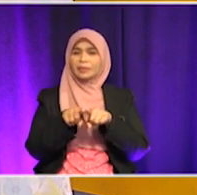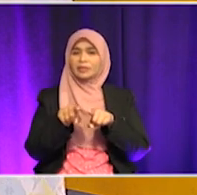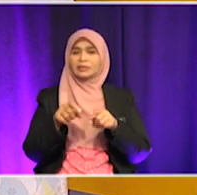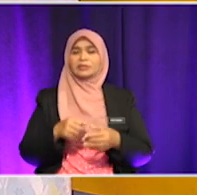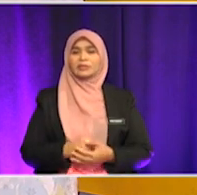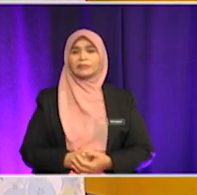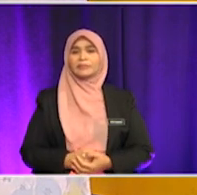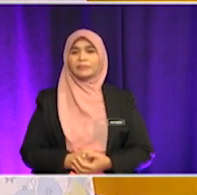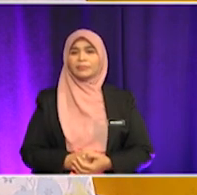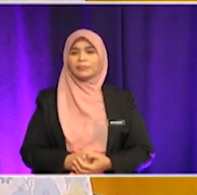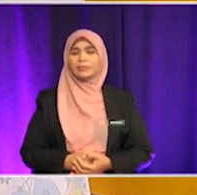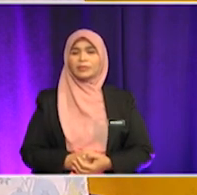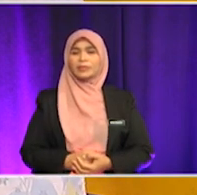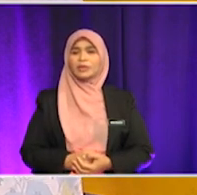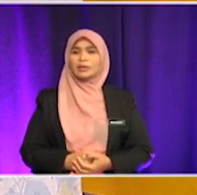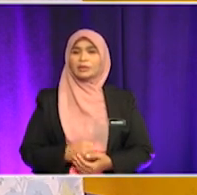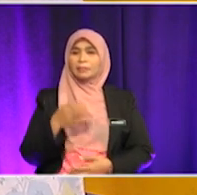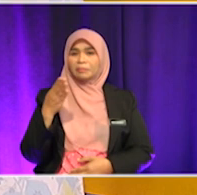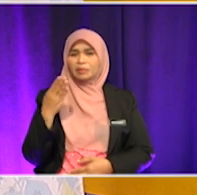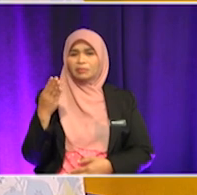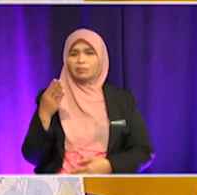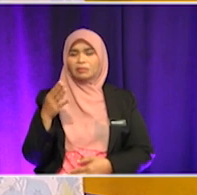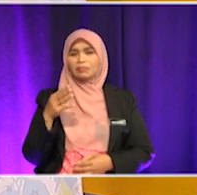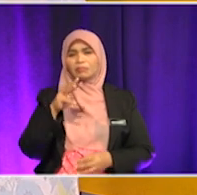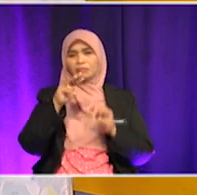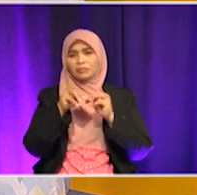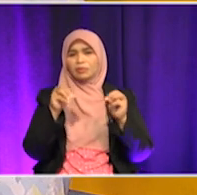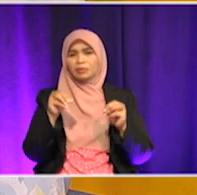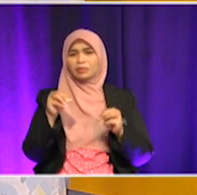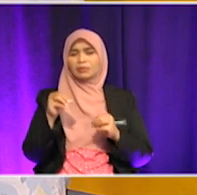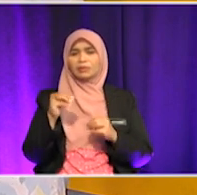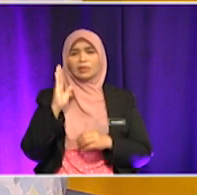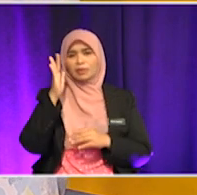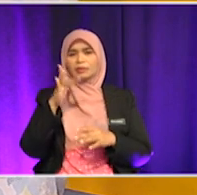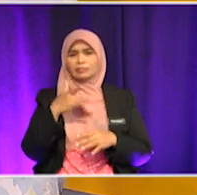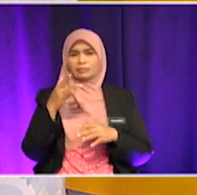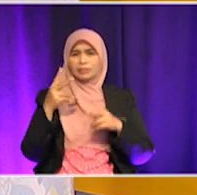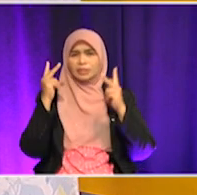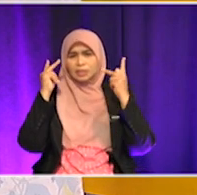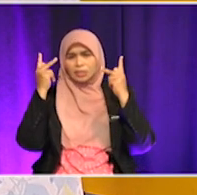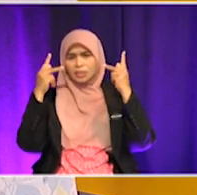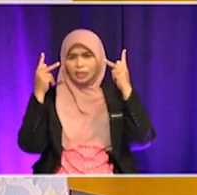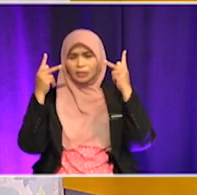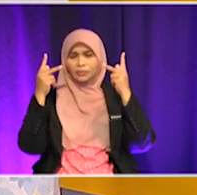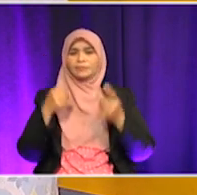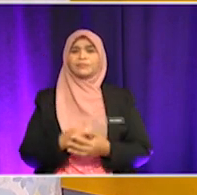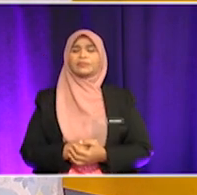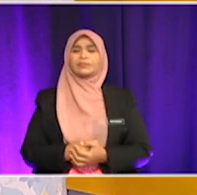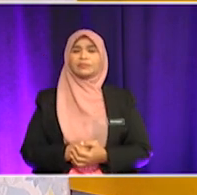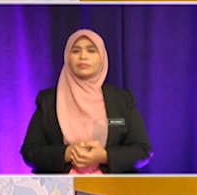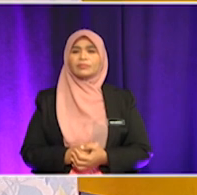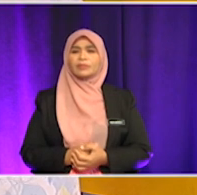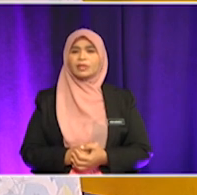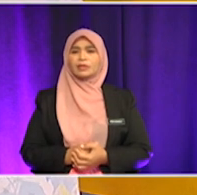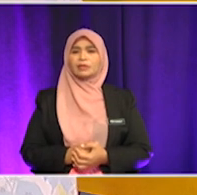sebab tu tadi cikgu bagi tahu kan, biasa murid dia akan terkeliru. Dia akan bagi tahu tadi, kalau macam tadi soalan kuis matematik yang cikgu uji pada Ifan